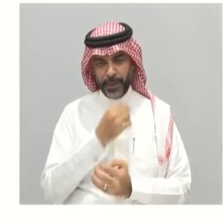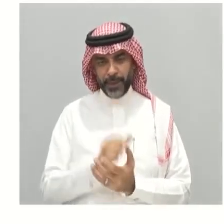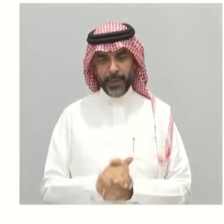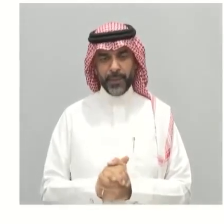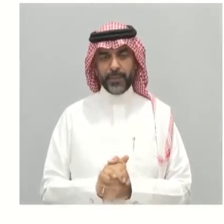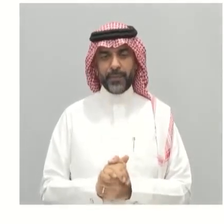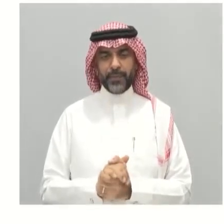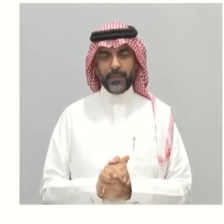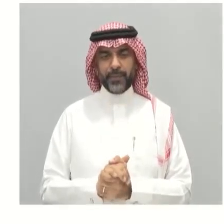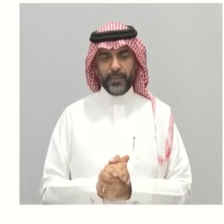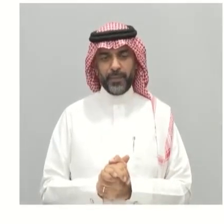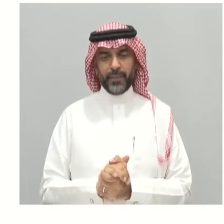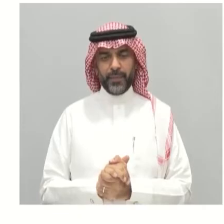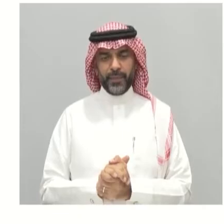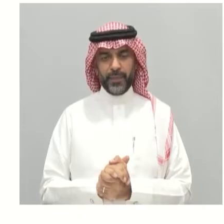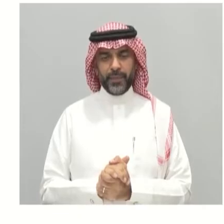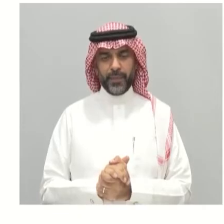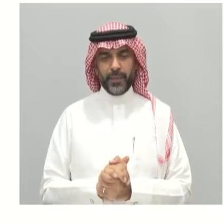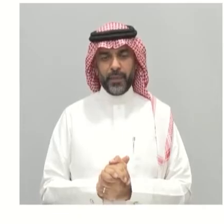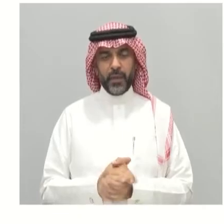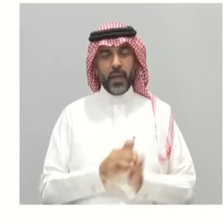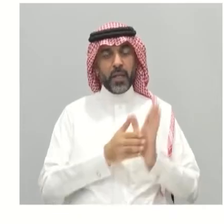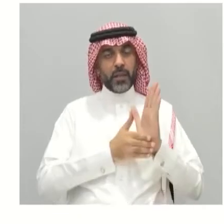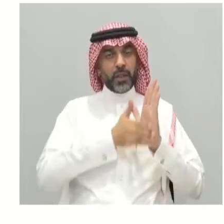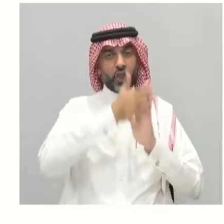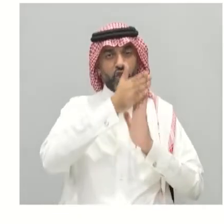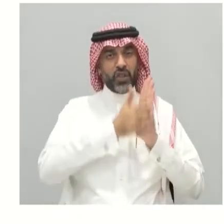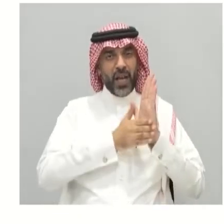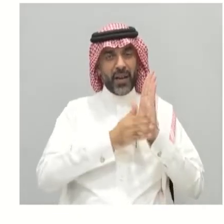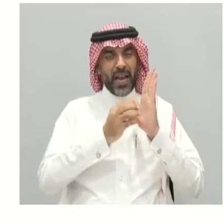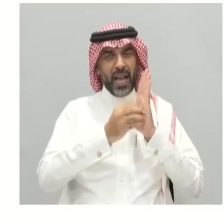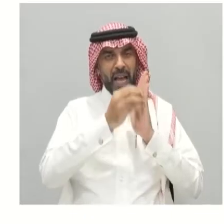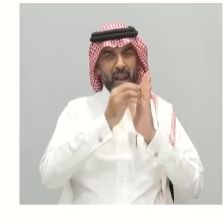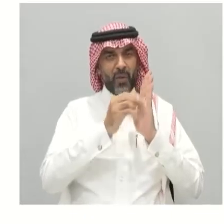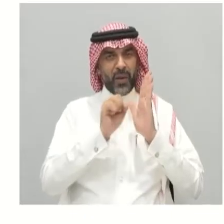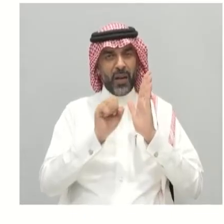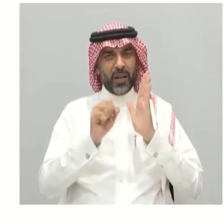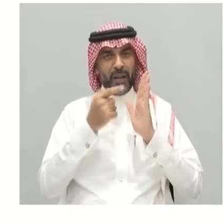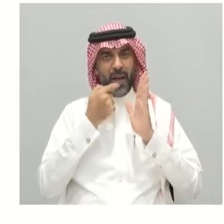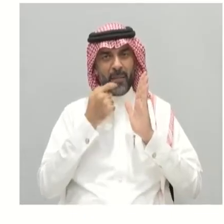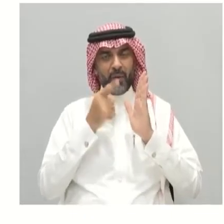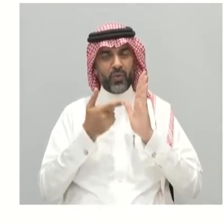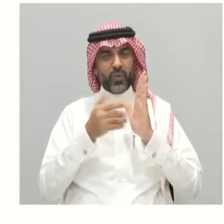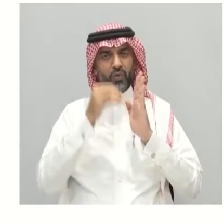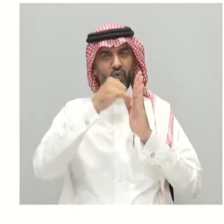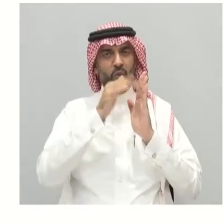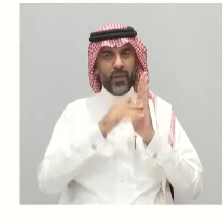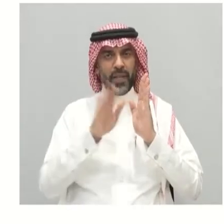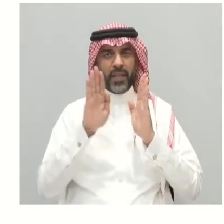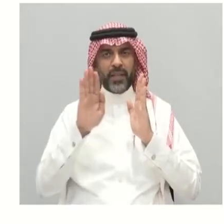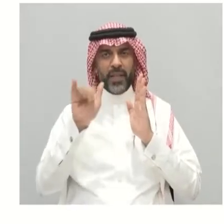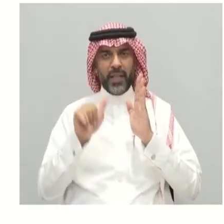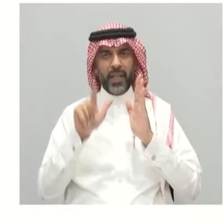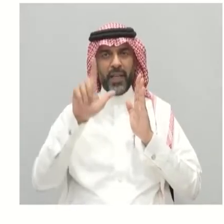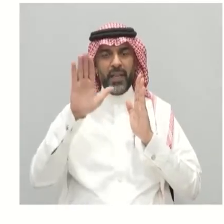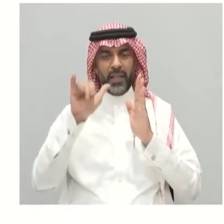صبغه الفيكو ايضا الجدار الخلوي للطحالب الحمراء يحتوي على السيليلوز كما